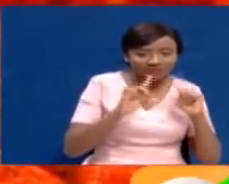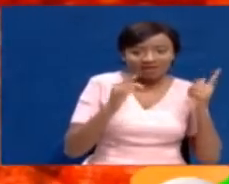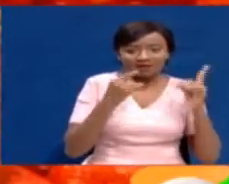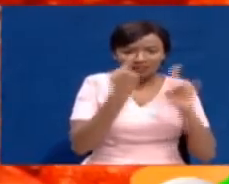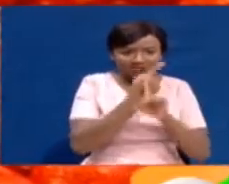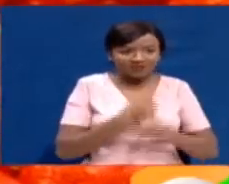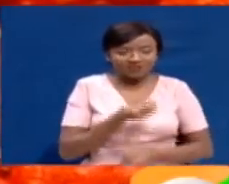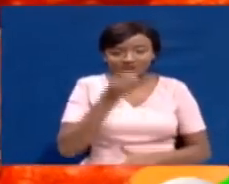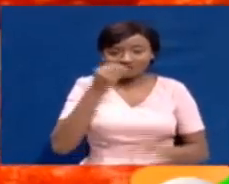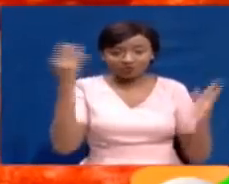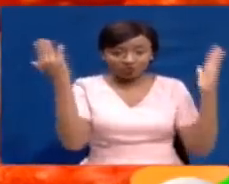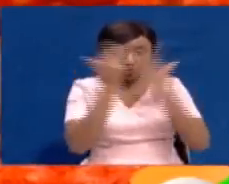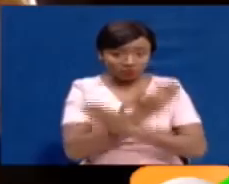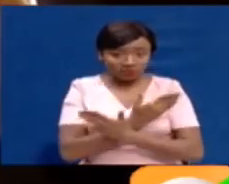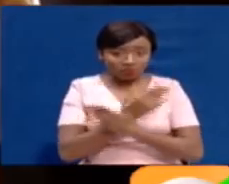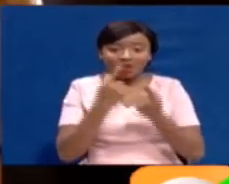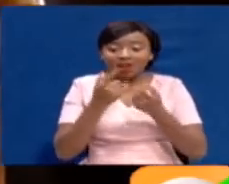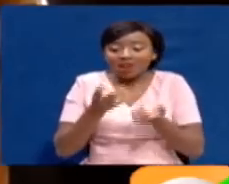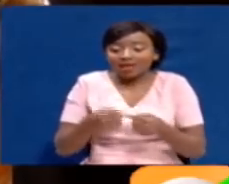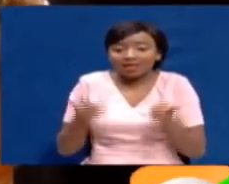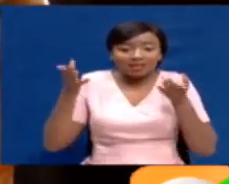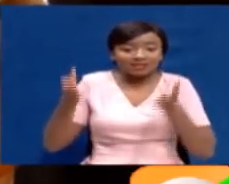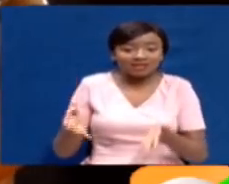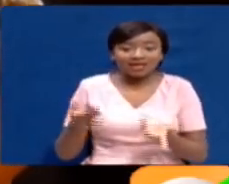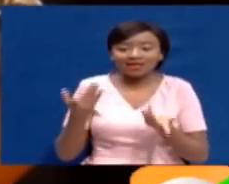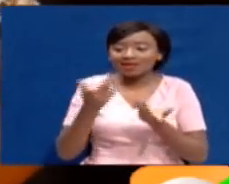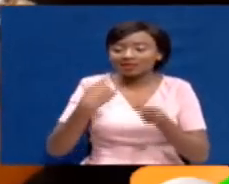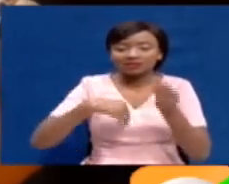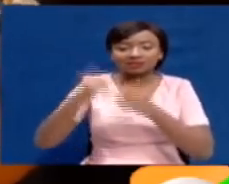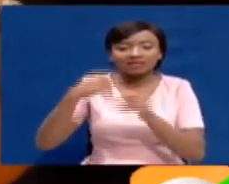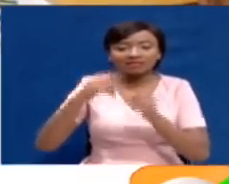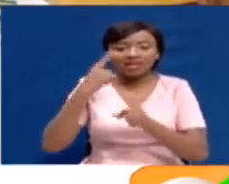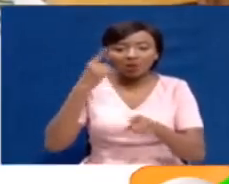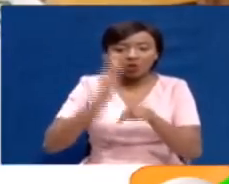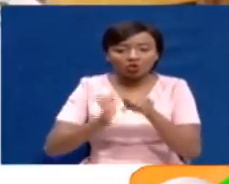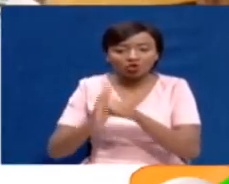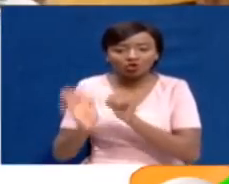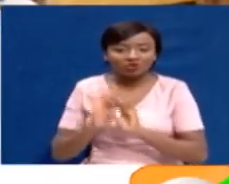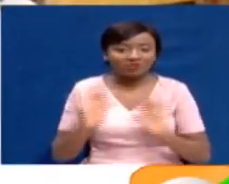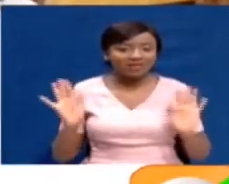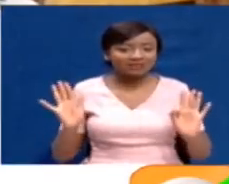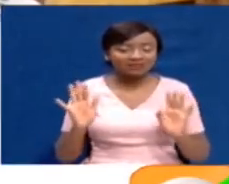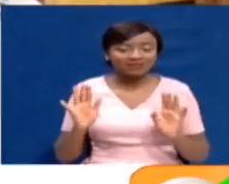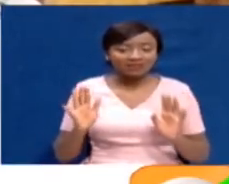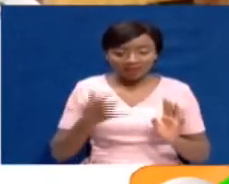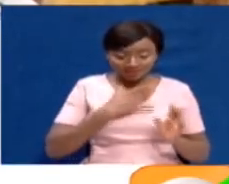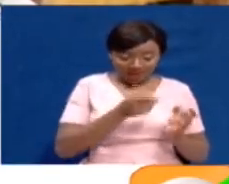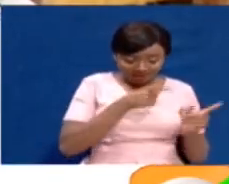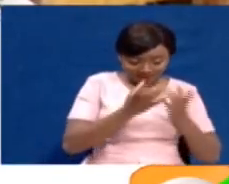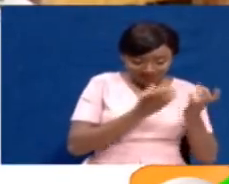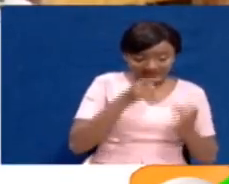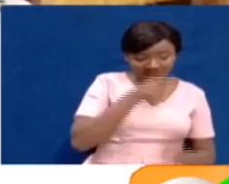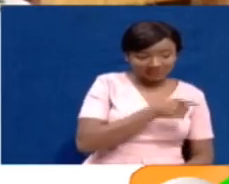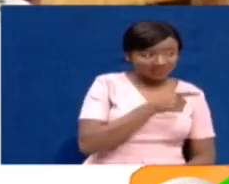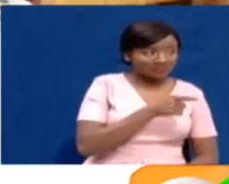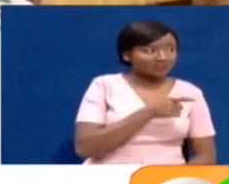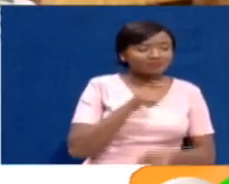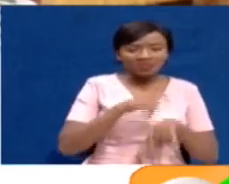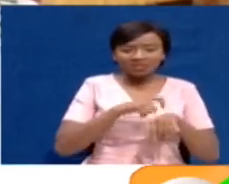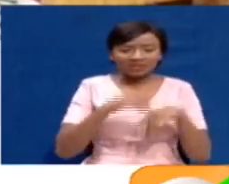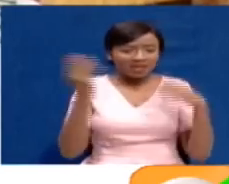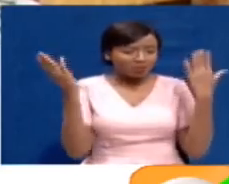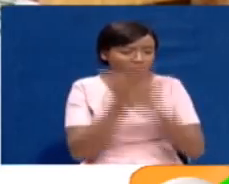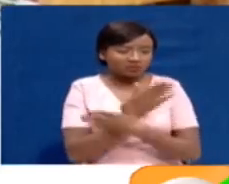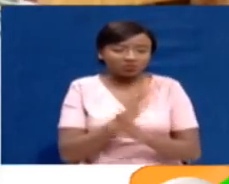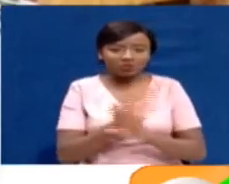foodstuffs at night. But now she has turned to selling onions. Kazi yangu ya sausage inakuwaga sana sana usiku kuanzia